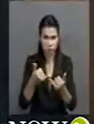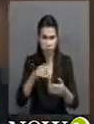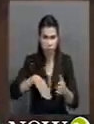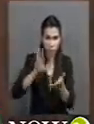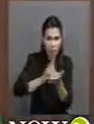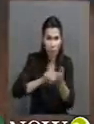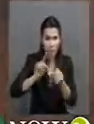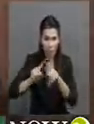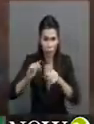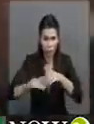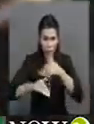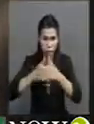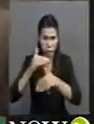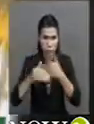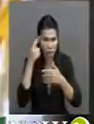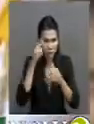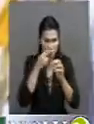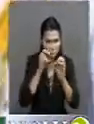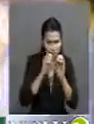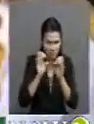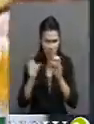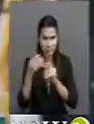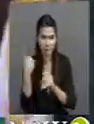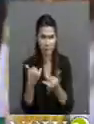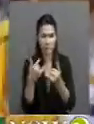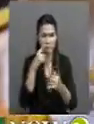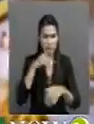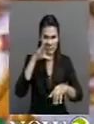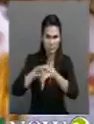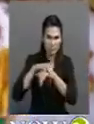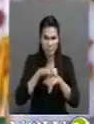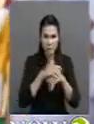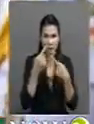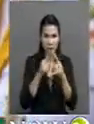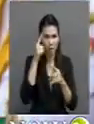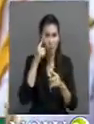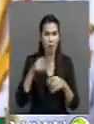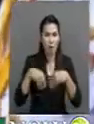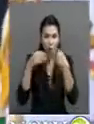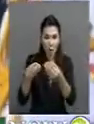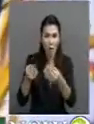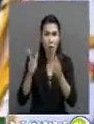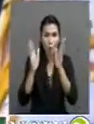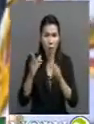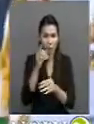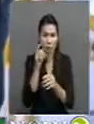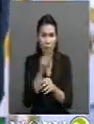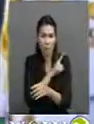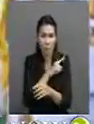มากแล้วความชัดเจนก็มีมากขึ้นก็ต้องจับกลุ่มผู้ต้องหาให้ได้มากที่สุดแต่อย่าเพิ่งไปกดดันการทำงานของทางเ